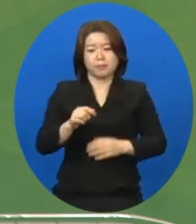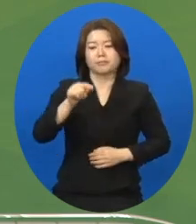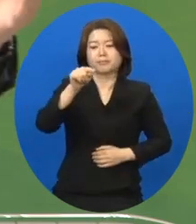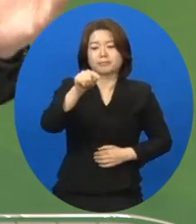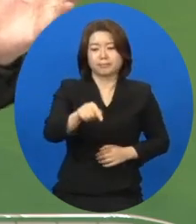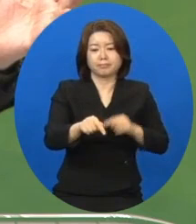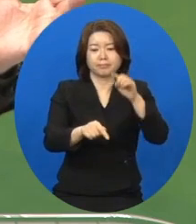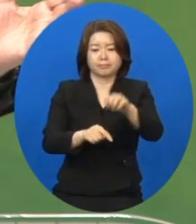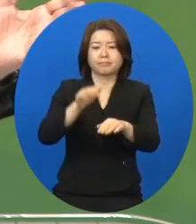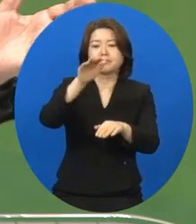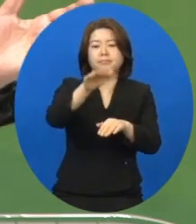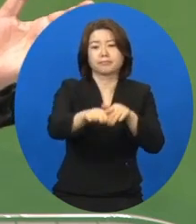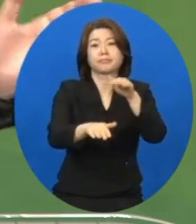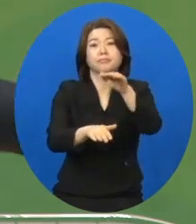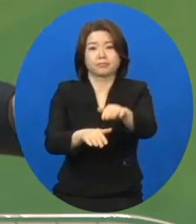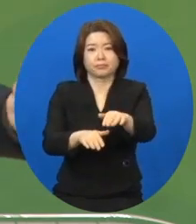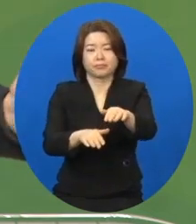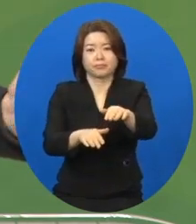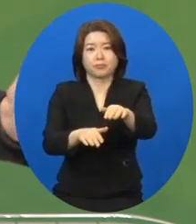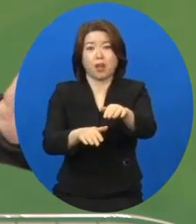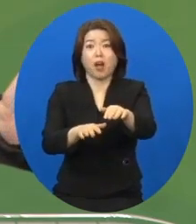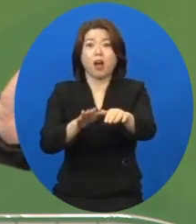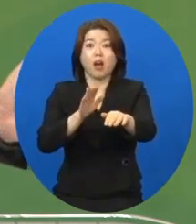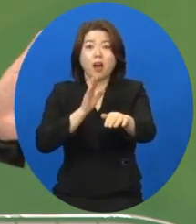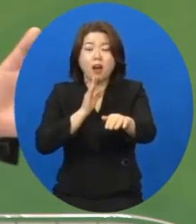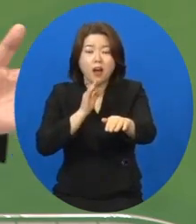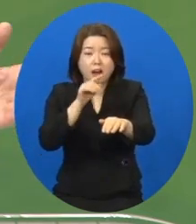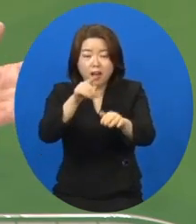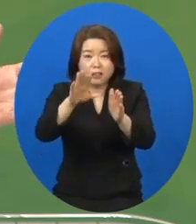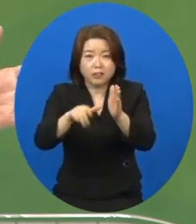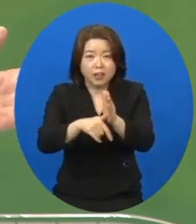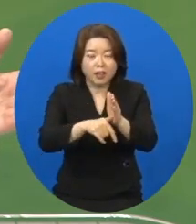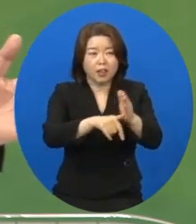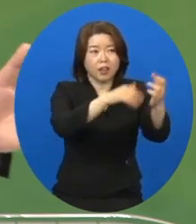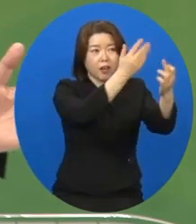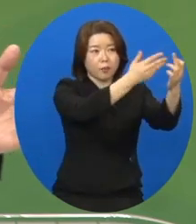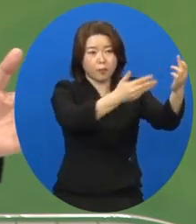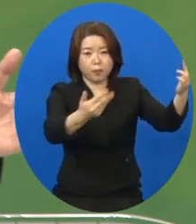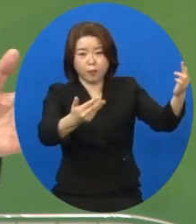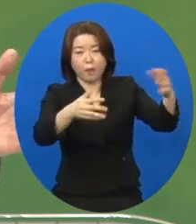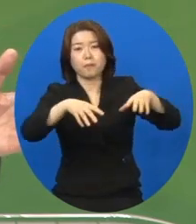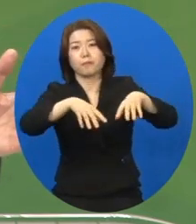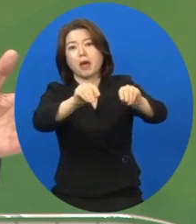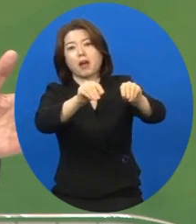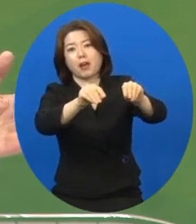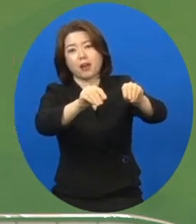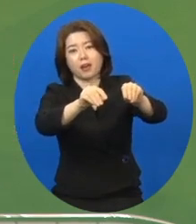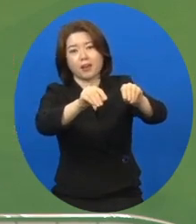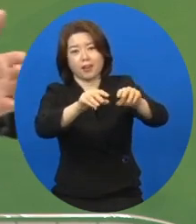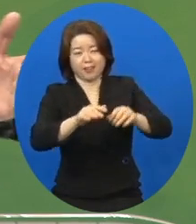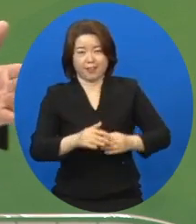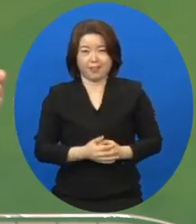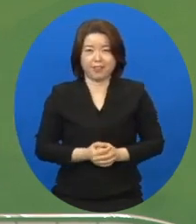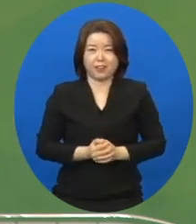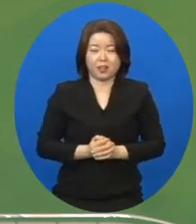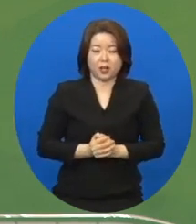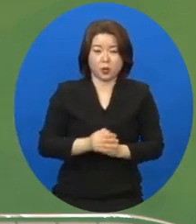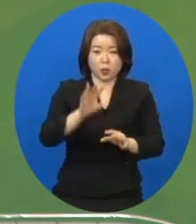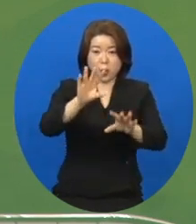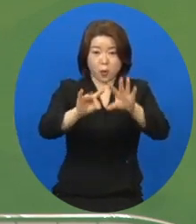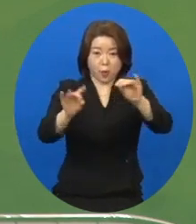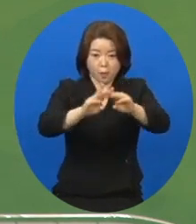그때 요단강이 정말 딱 그치는 거예요. 그 강물 흐름이 그쳐버리는 겁니다. 그리고 마른 땅이